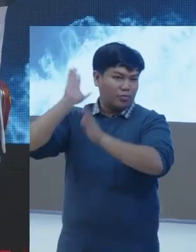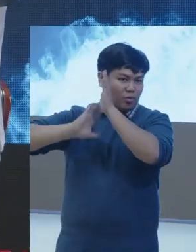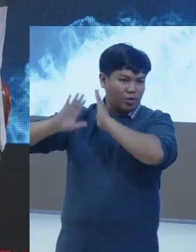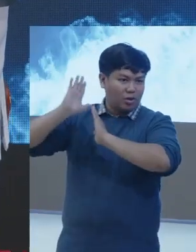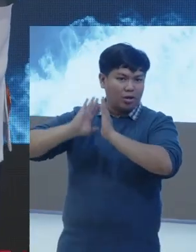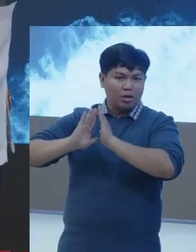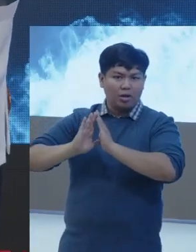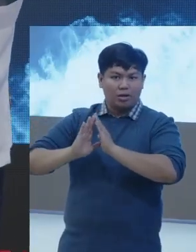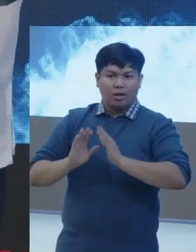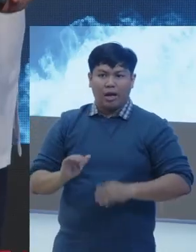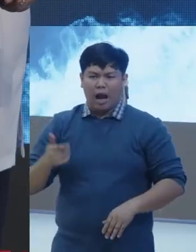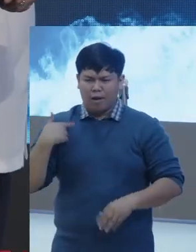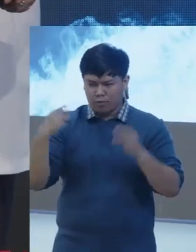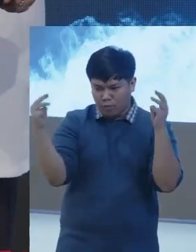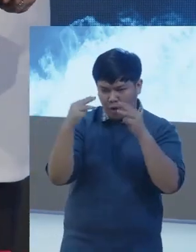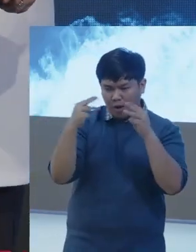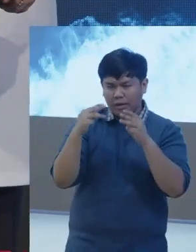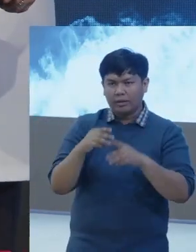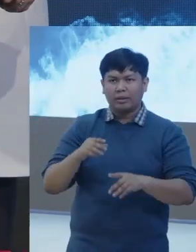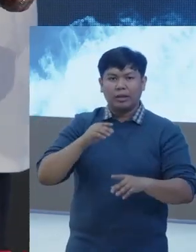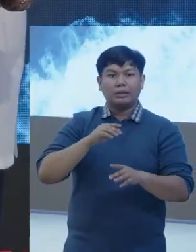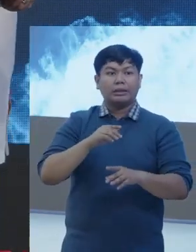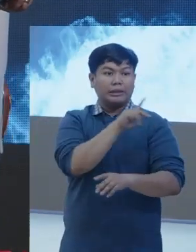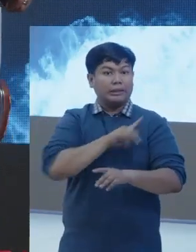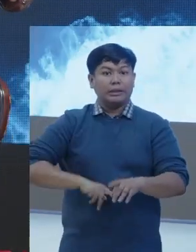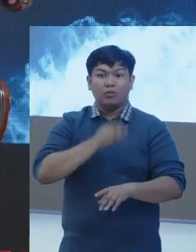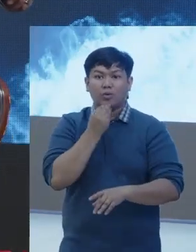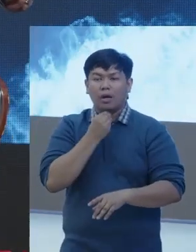Sa Nehemiah chapter 9 verses 1 and